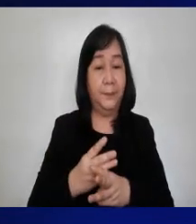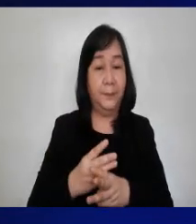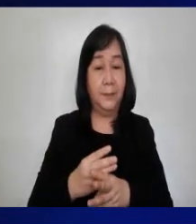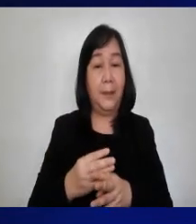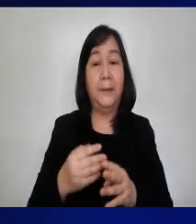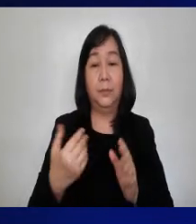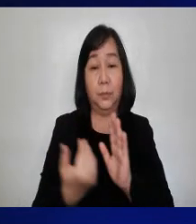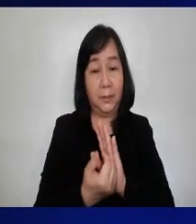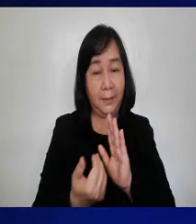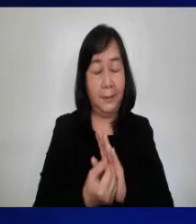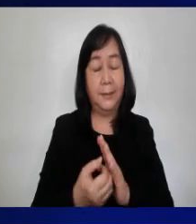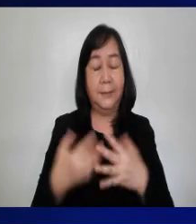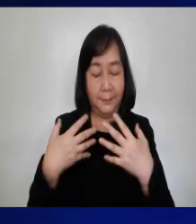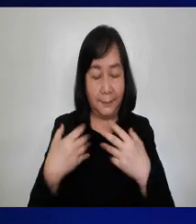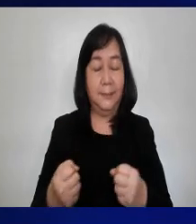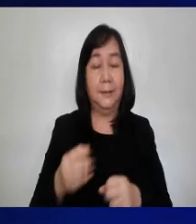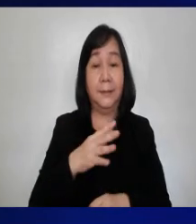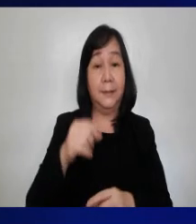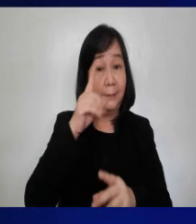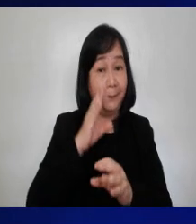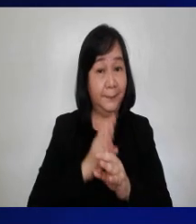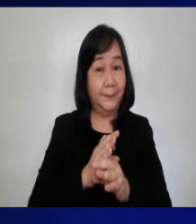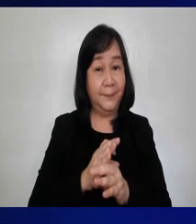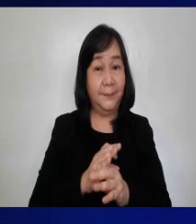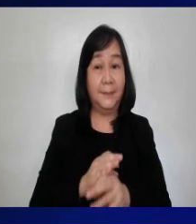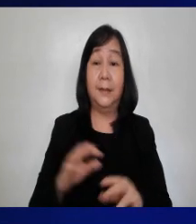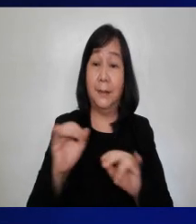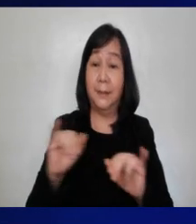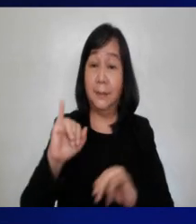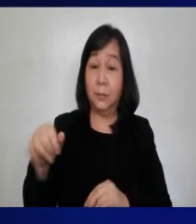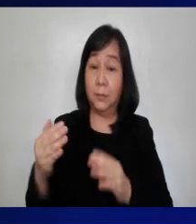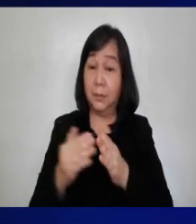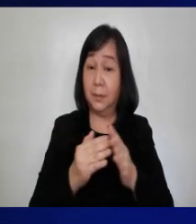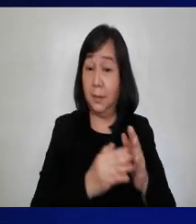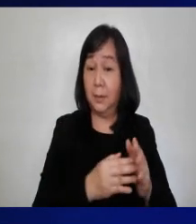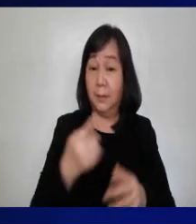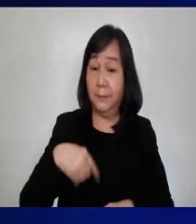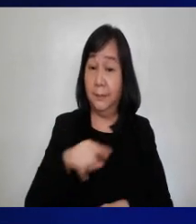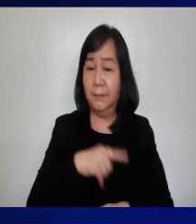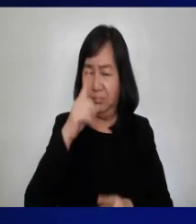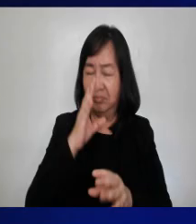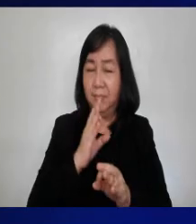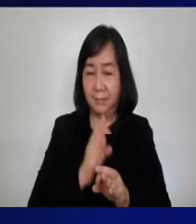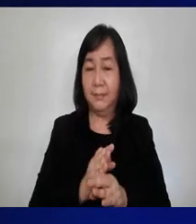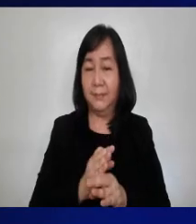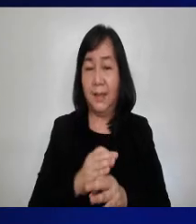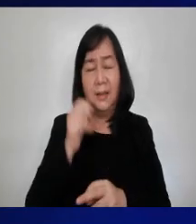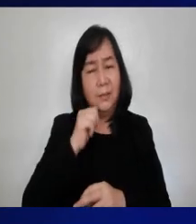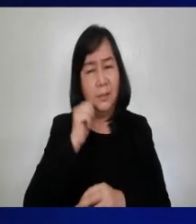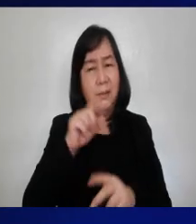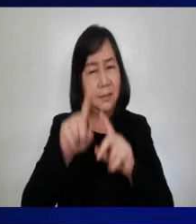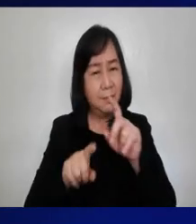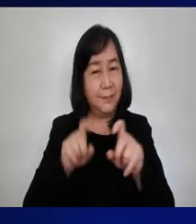ng katatagan at pananampalataya. Alam niyo po, gaya ng Jerusalem, ang ating pananampalataya ay